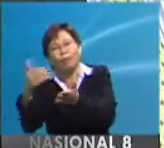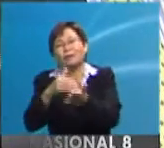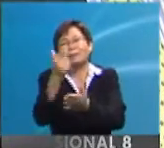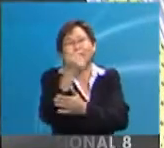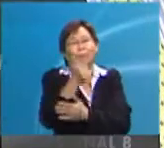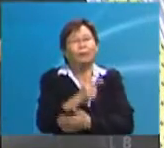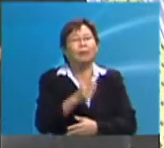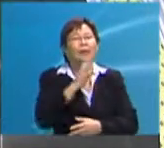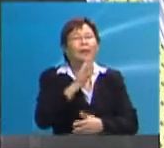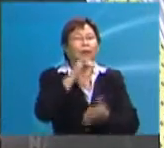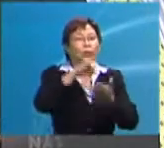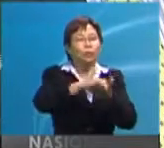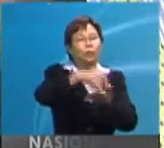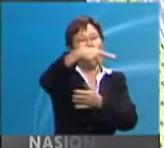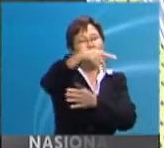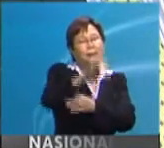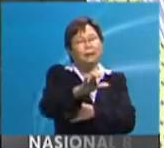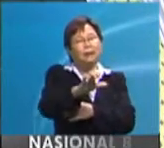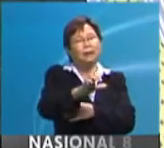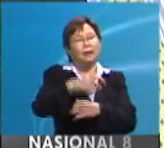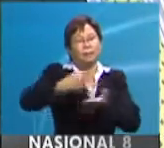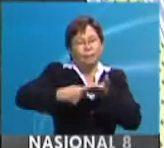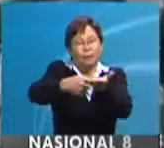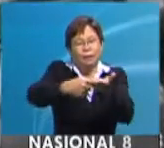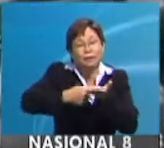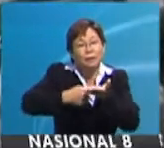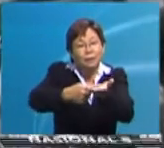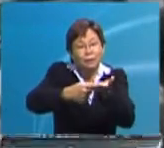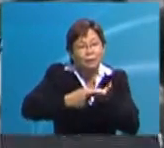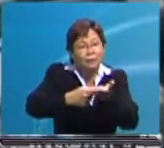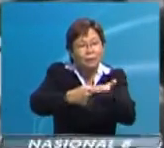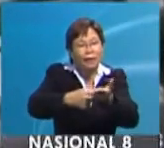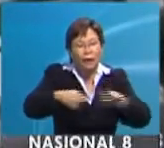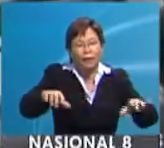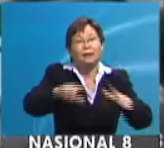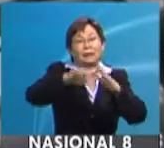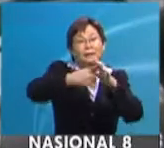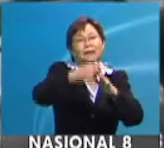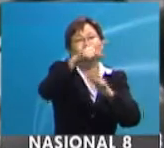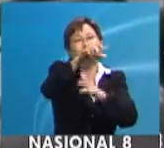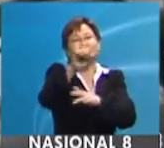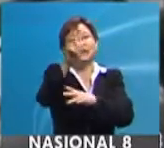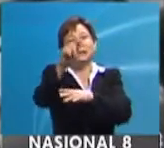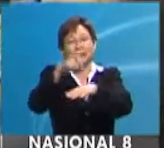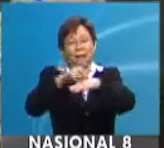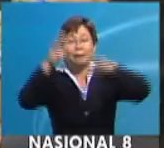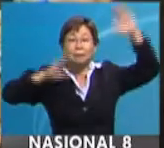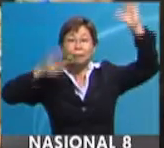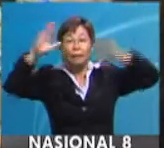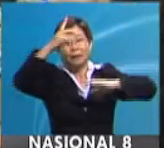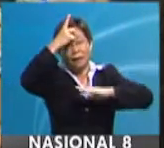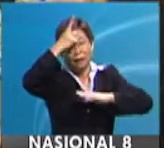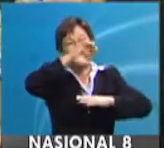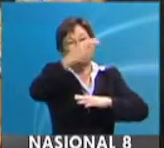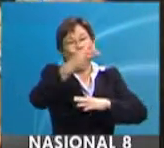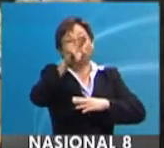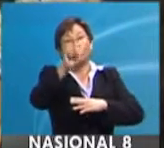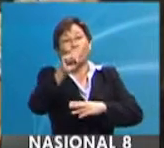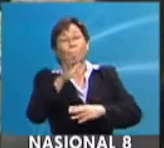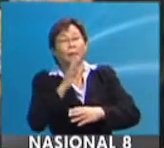understand media Sempena perbincangan meja bulat pelaksanaan GST di Malaysia sementara itu data